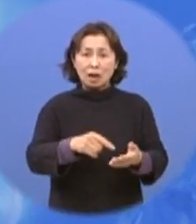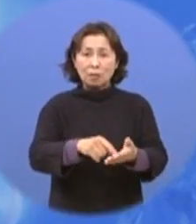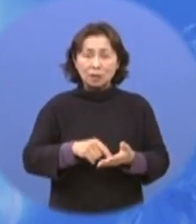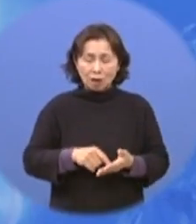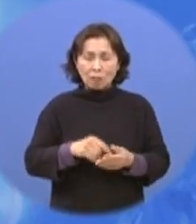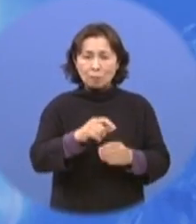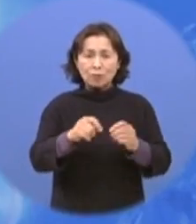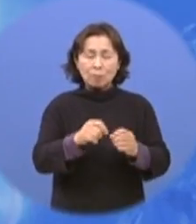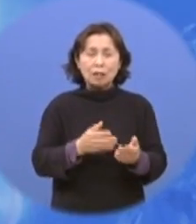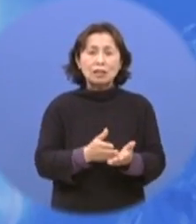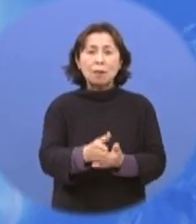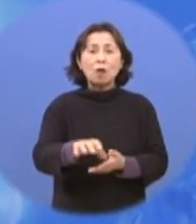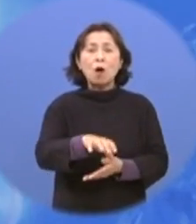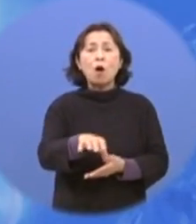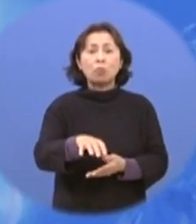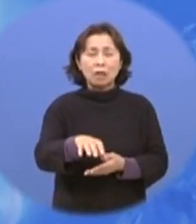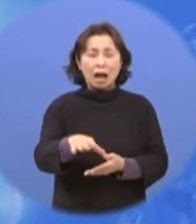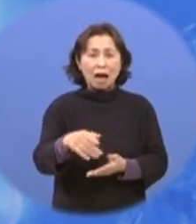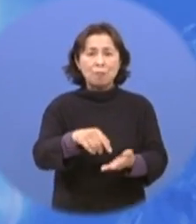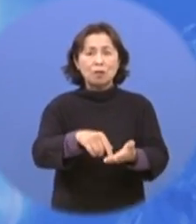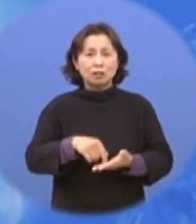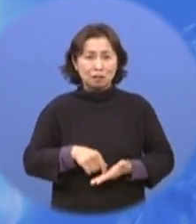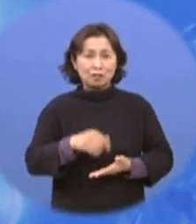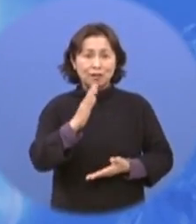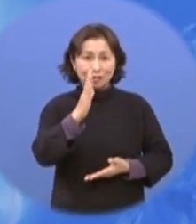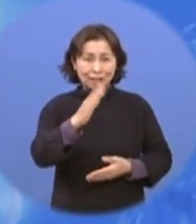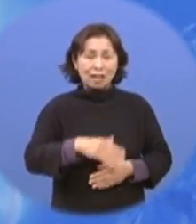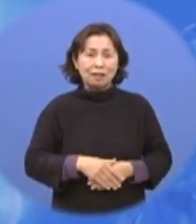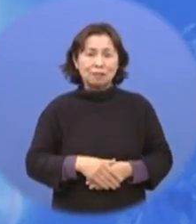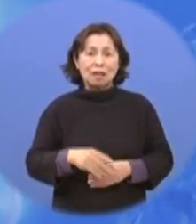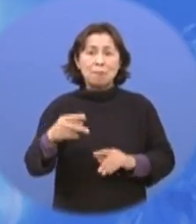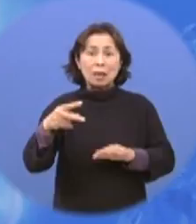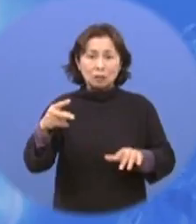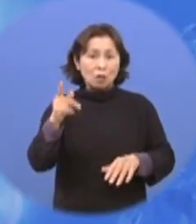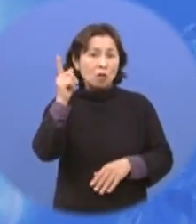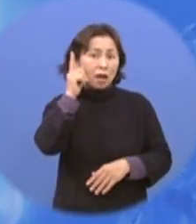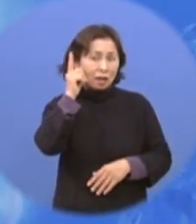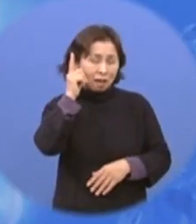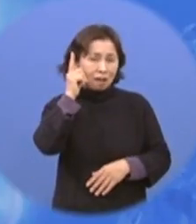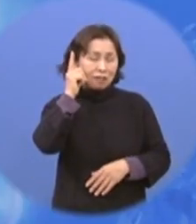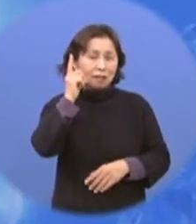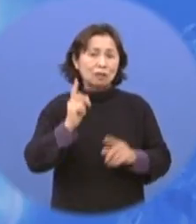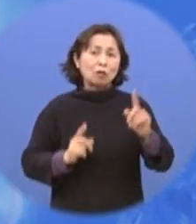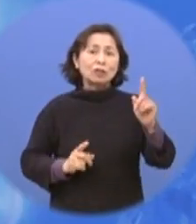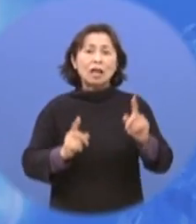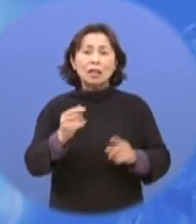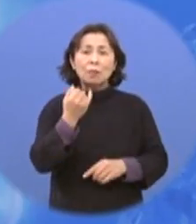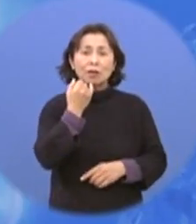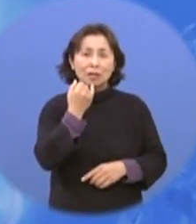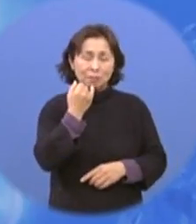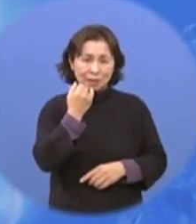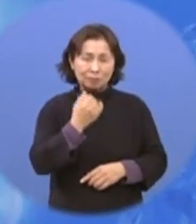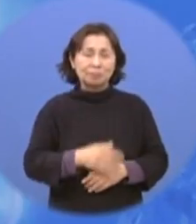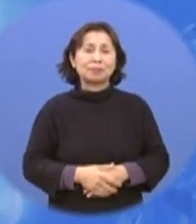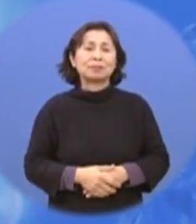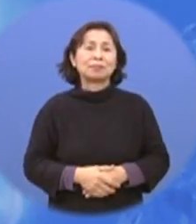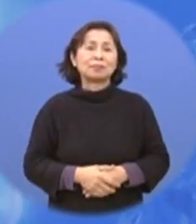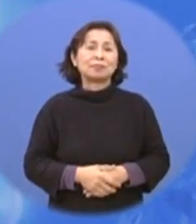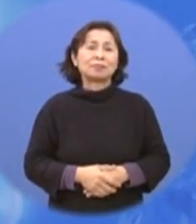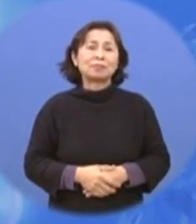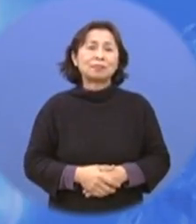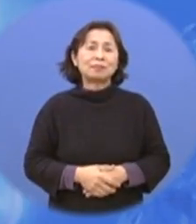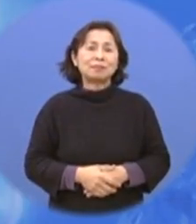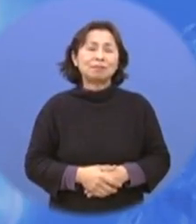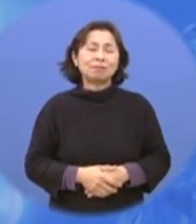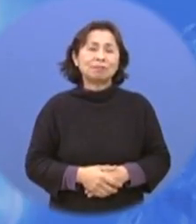プレゼント専用フォームからお申し込みくださいパソコン携帯電話どちらからでもご応募いただけます